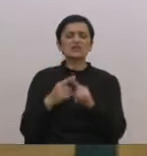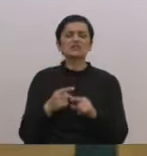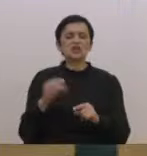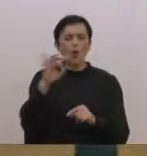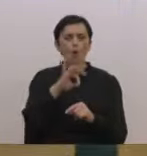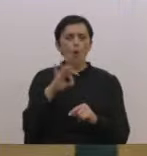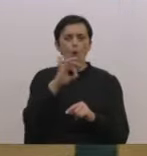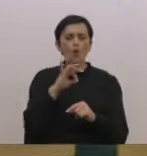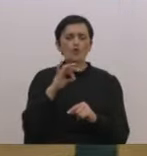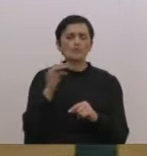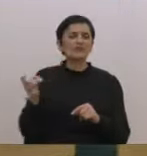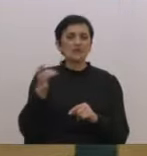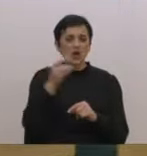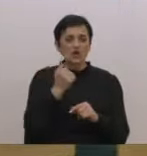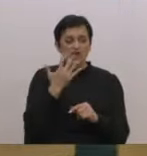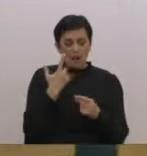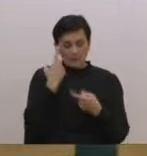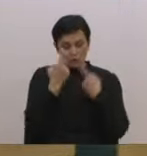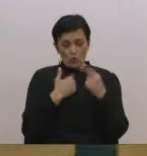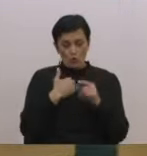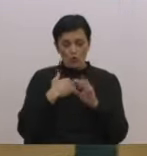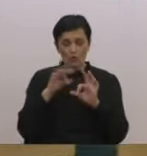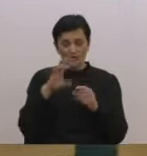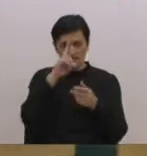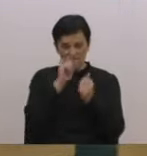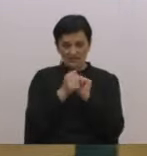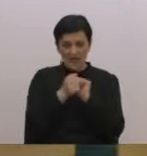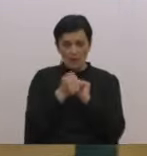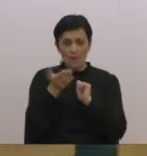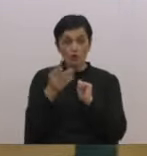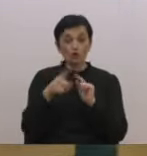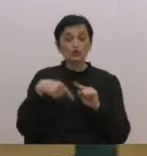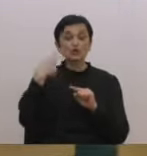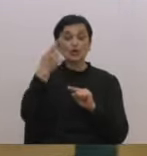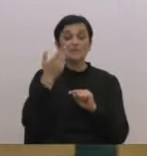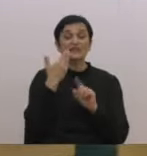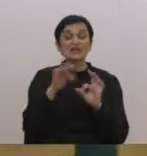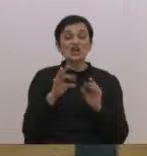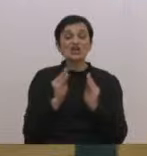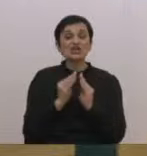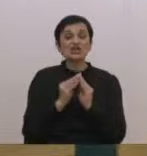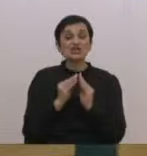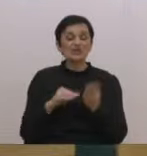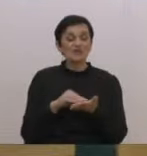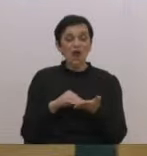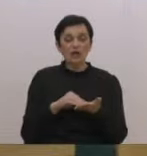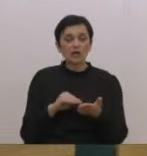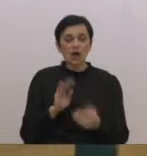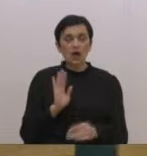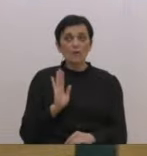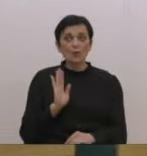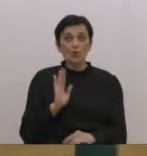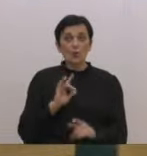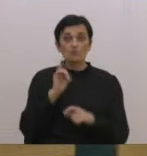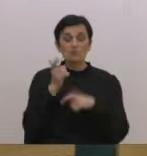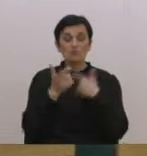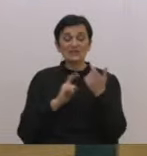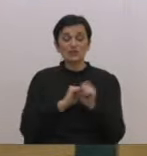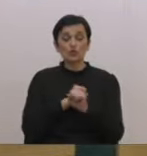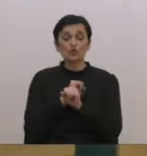მინდა რამდენიმე მონაცემი გითხრა თქვენ, ასევე სამახსოვროდ, რომ შემდეგ გამოსვლაზეც რომ იგივე არ გაიმეოროთ. თის